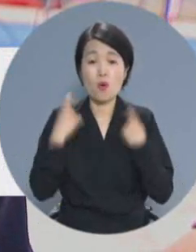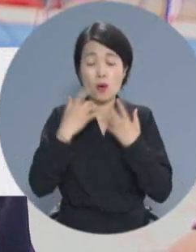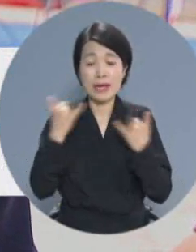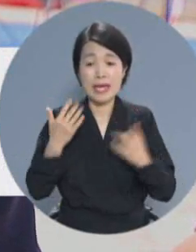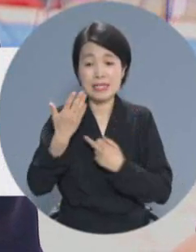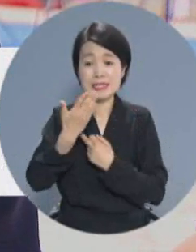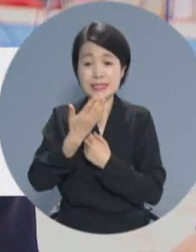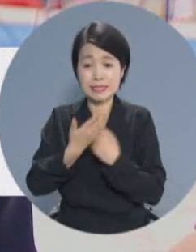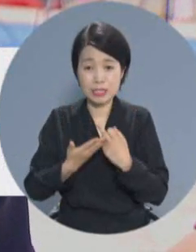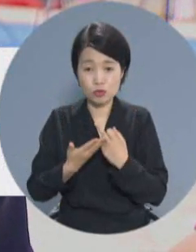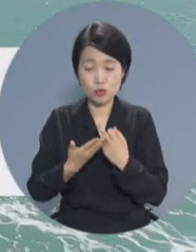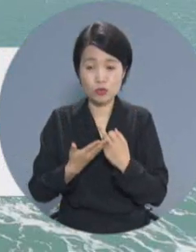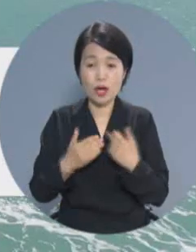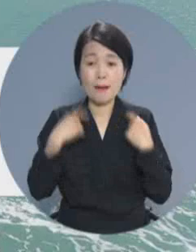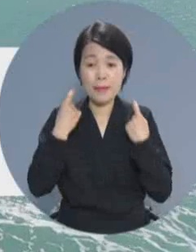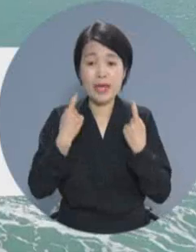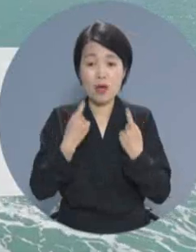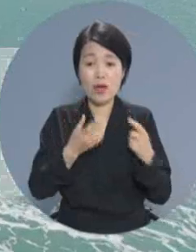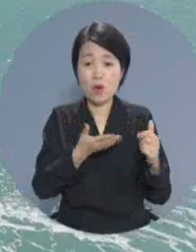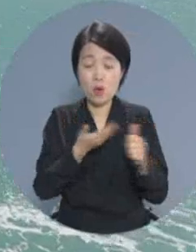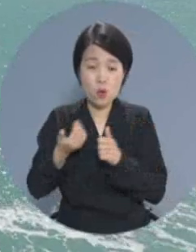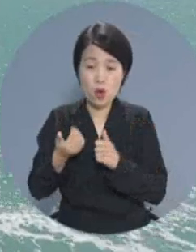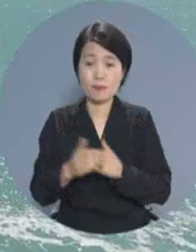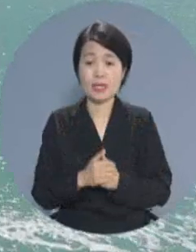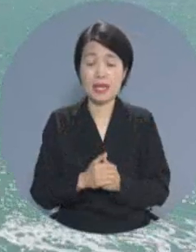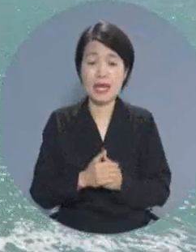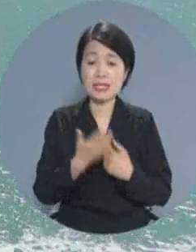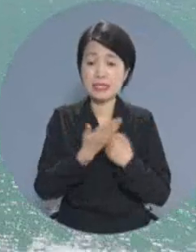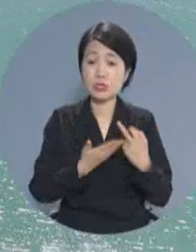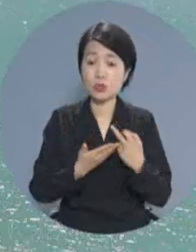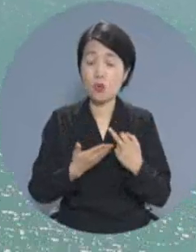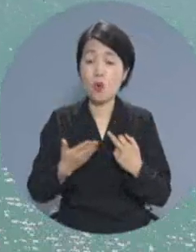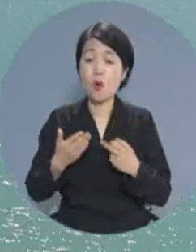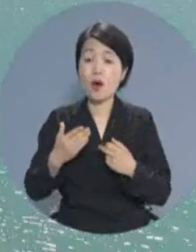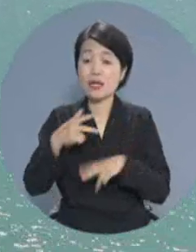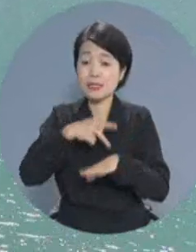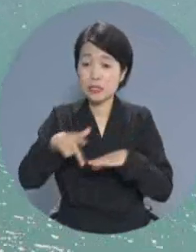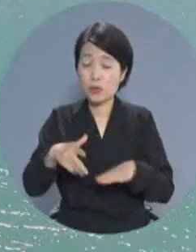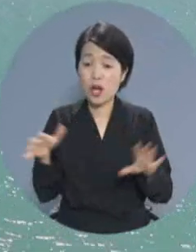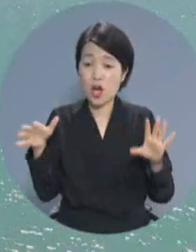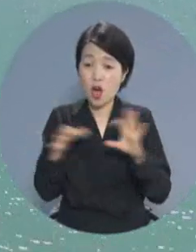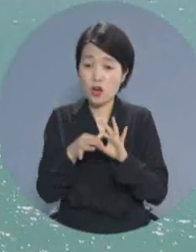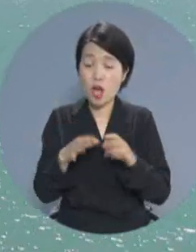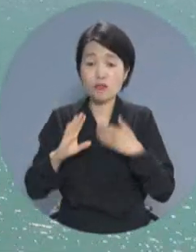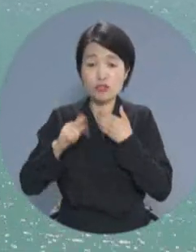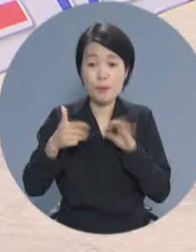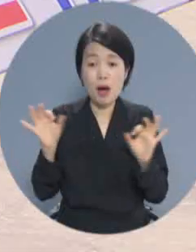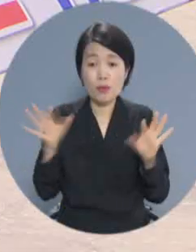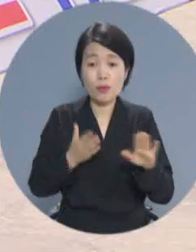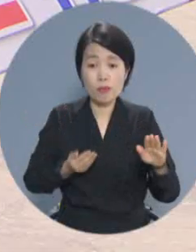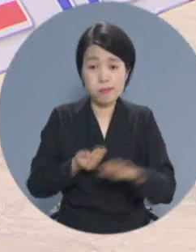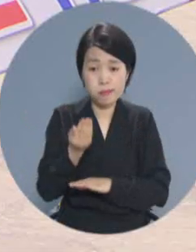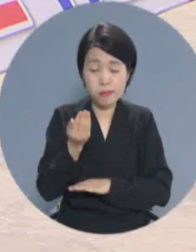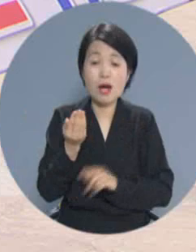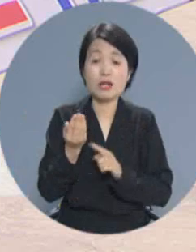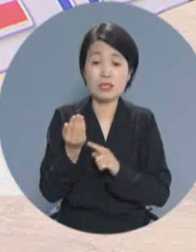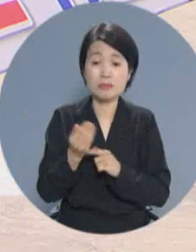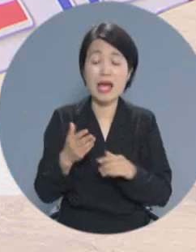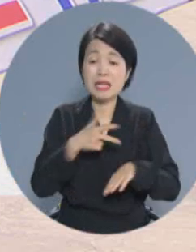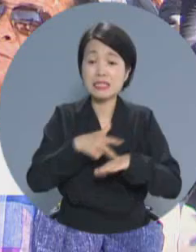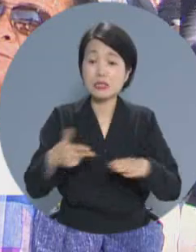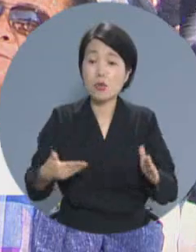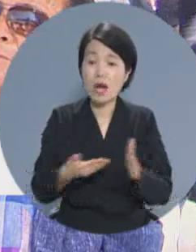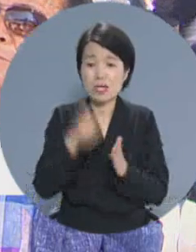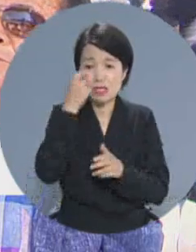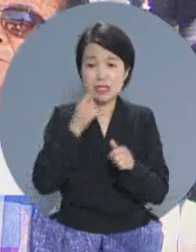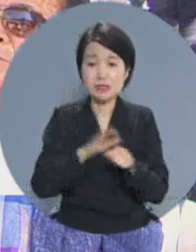그 여행객으로 해서 진도에서 제주를 90분 만에 연결하는 초쾌속 여객선이 취항하면서 진도항은